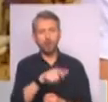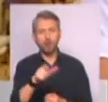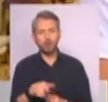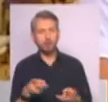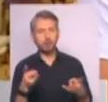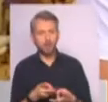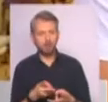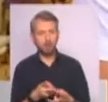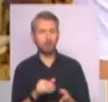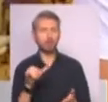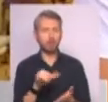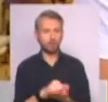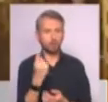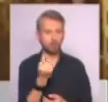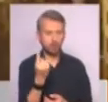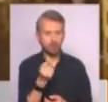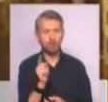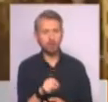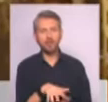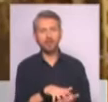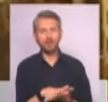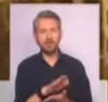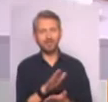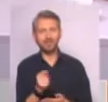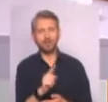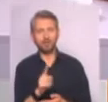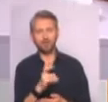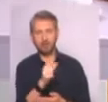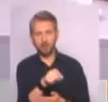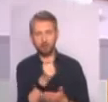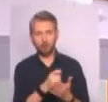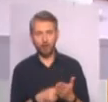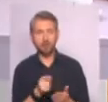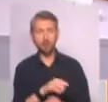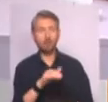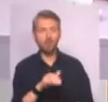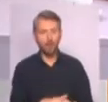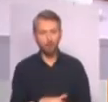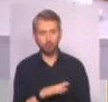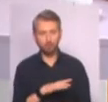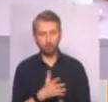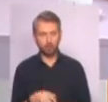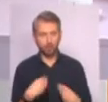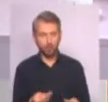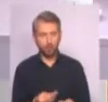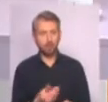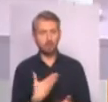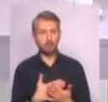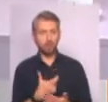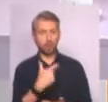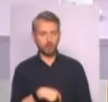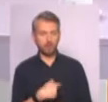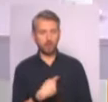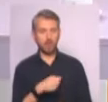таки ставити лічильники, тоді вона витрачає не те, що там намалювали, а те, що по факту було здійснено. Наприклад, в себе я все ще,